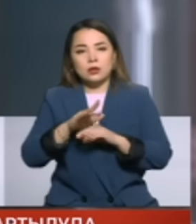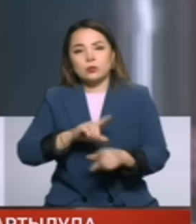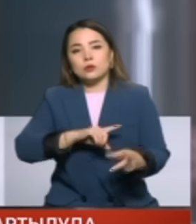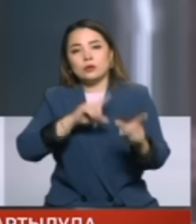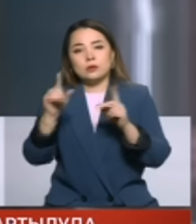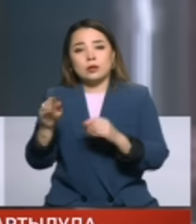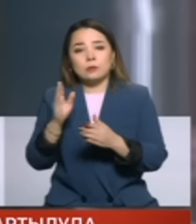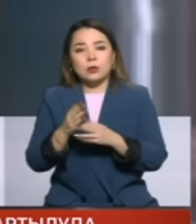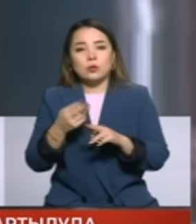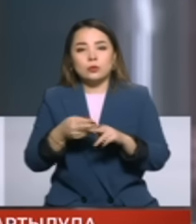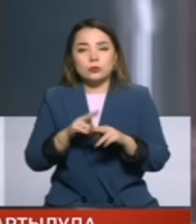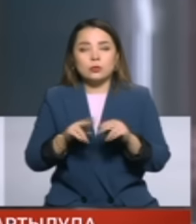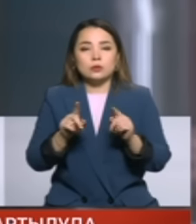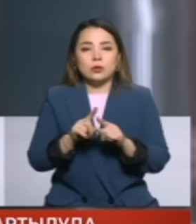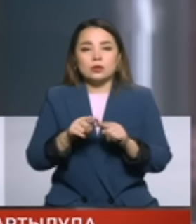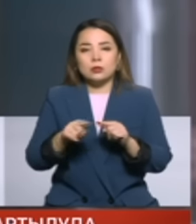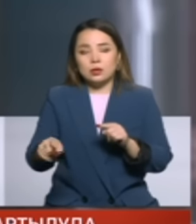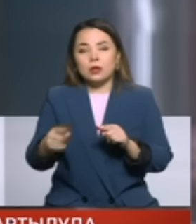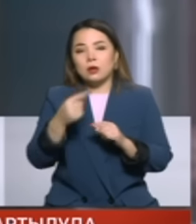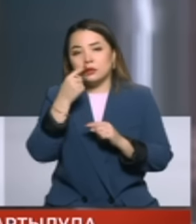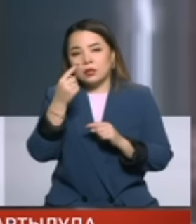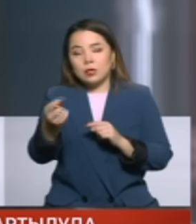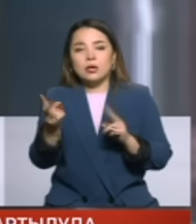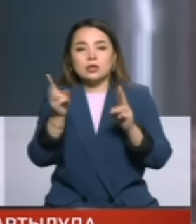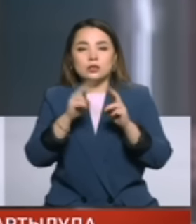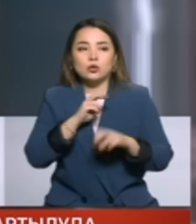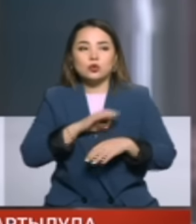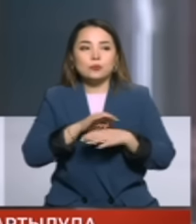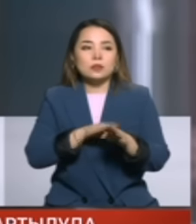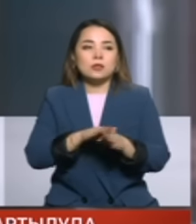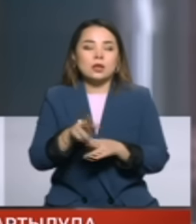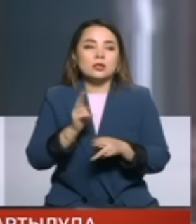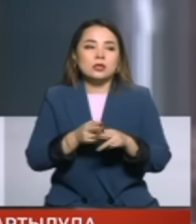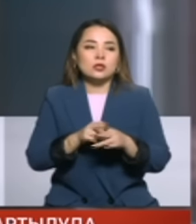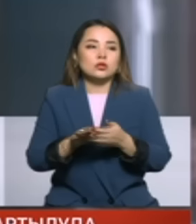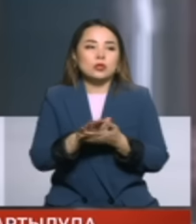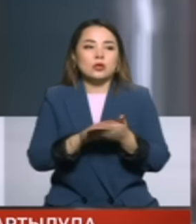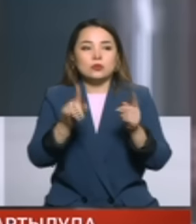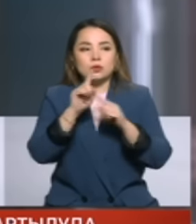мәжбүр. Алайда ол арадағы алшақтық зерттеу жұмысына еш кедергі